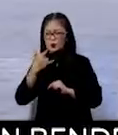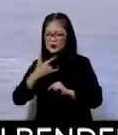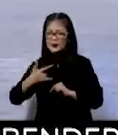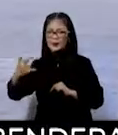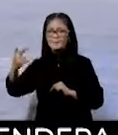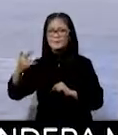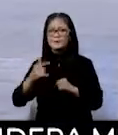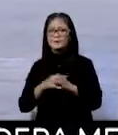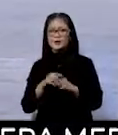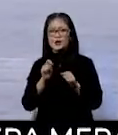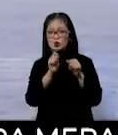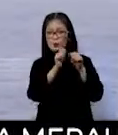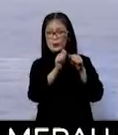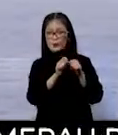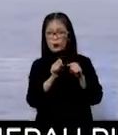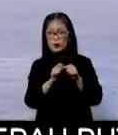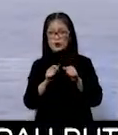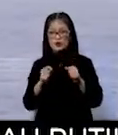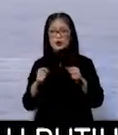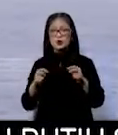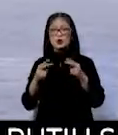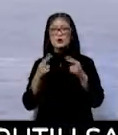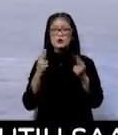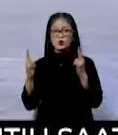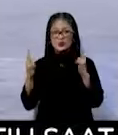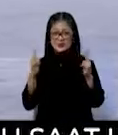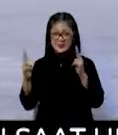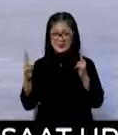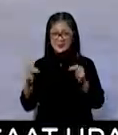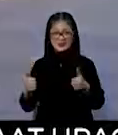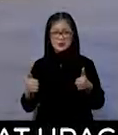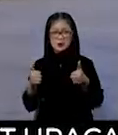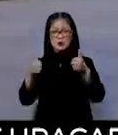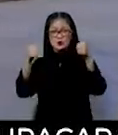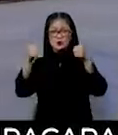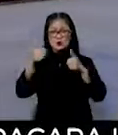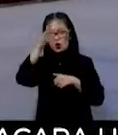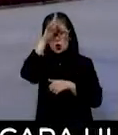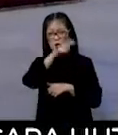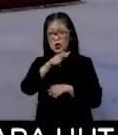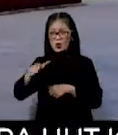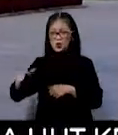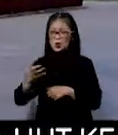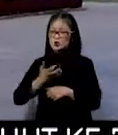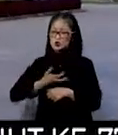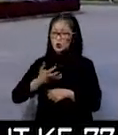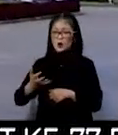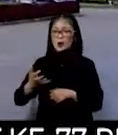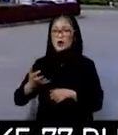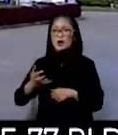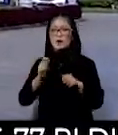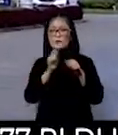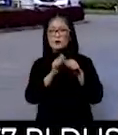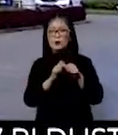sempat dibikinkan satu buah puisi roman picisan yang ternyata sukses disukai oleh banyak pembaca di Indonesia sehingga dicetak ratusan